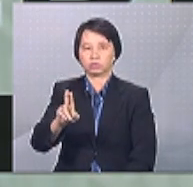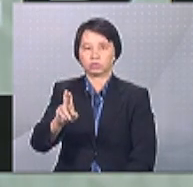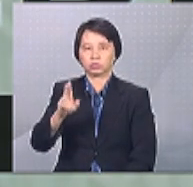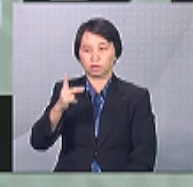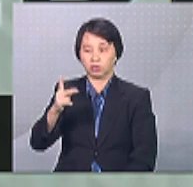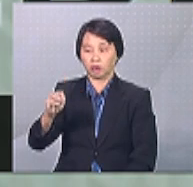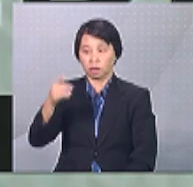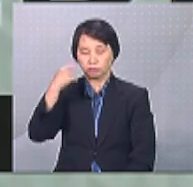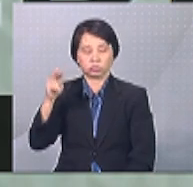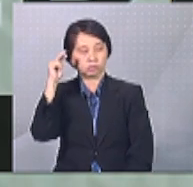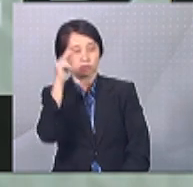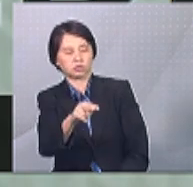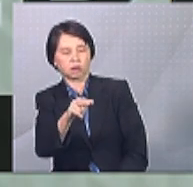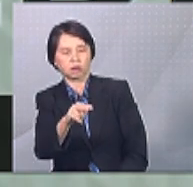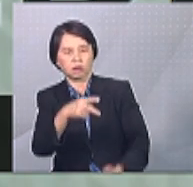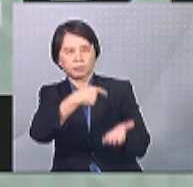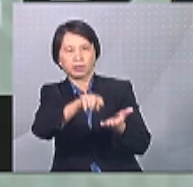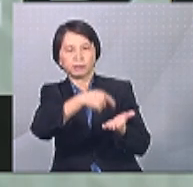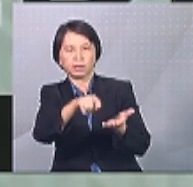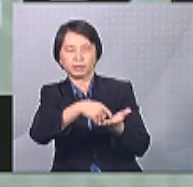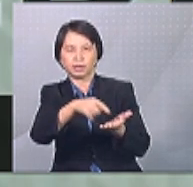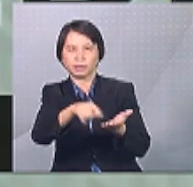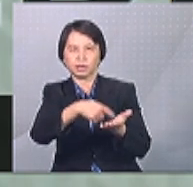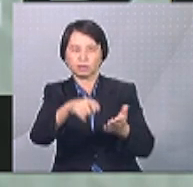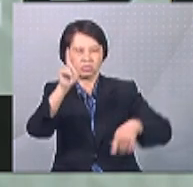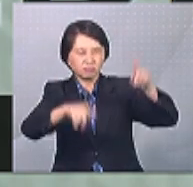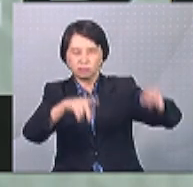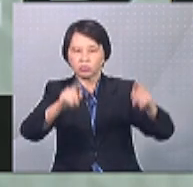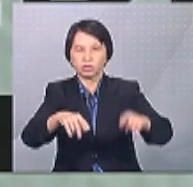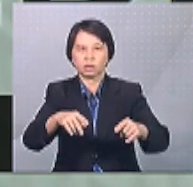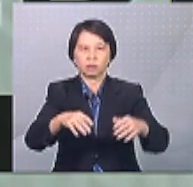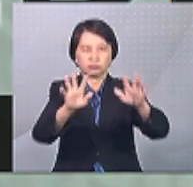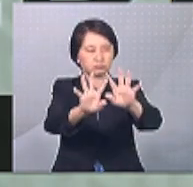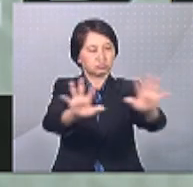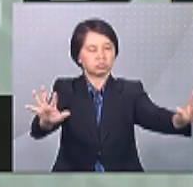untuk melihat kepada pembayaran